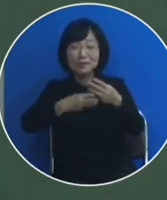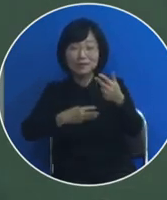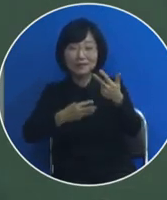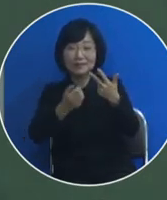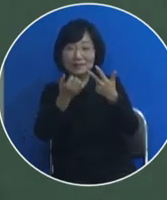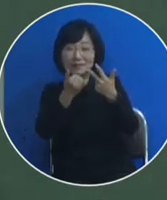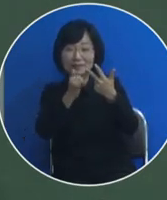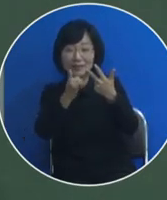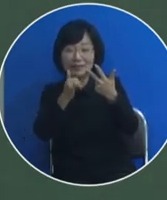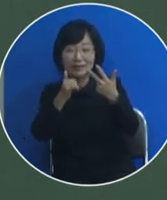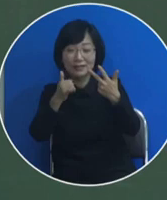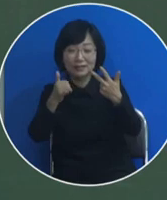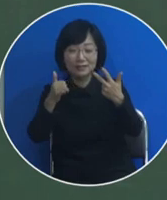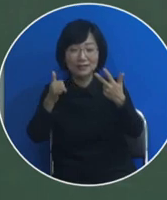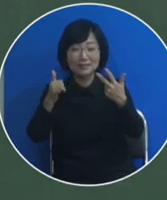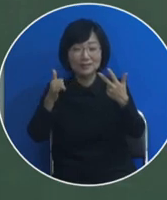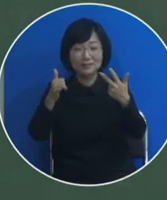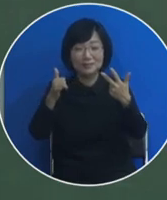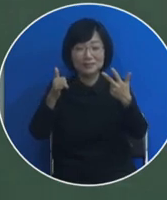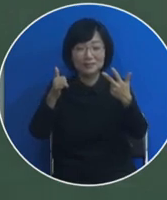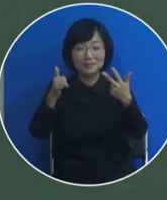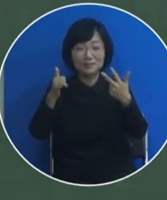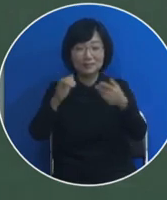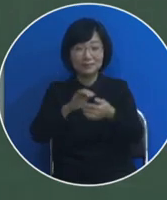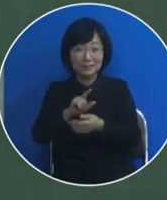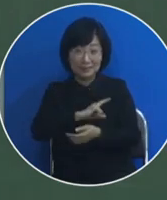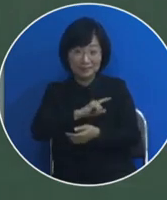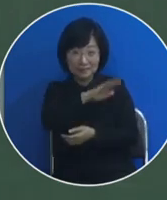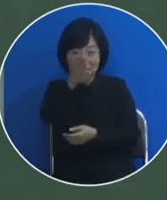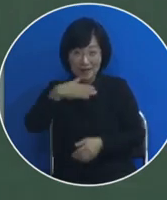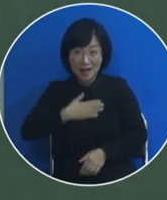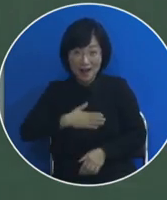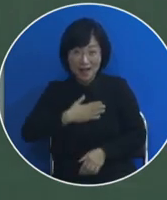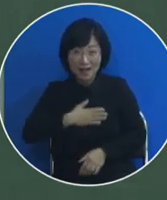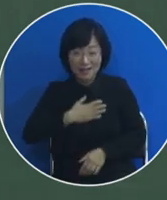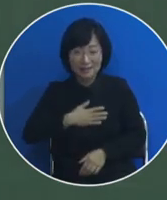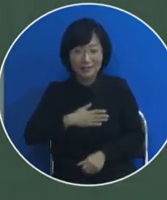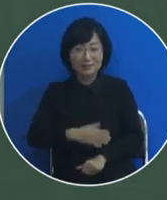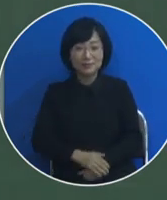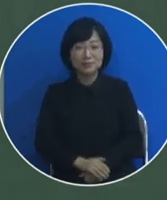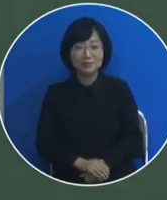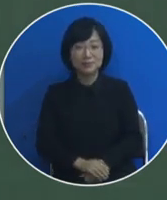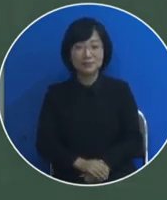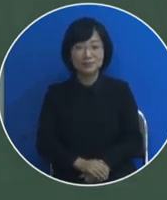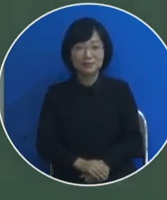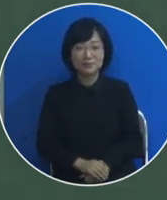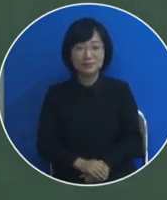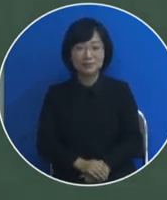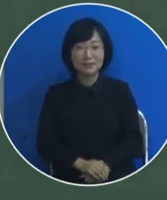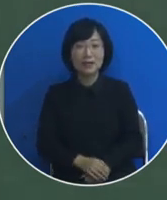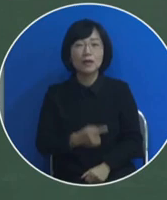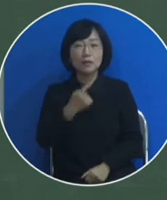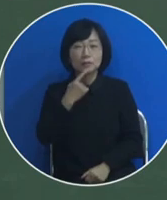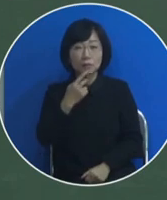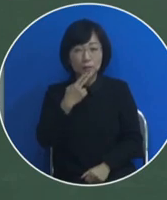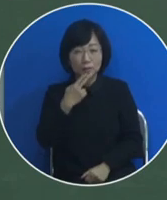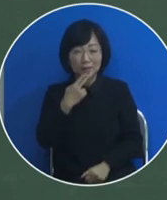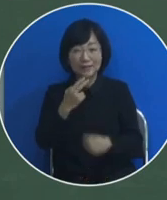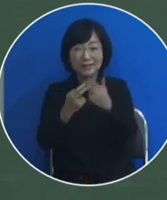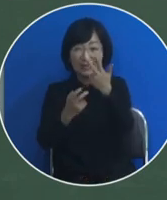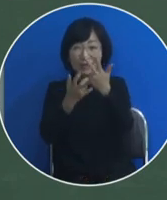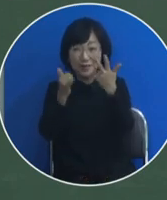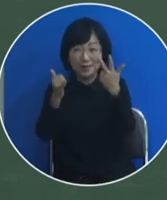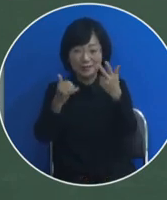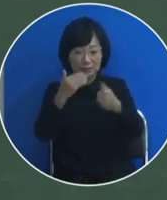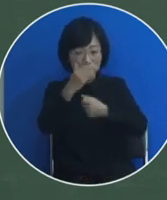seven remnants. 뭐 여러분 렘넌트 일곱 명 잘 알잖아요. And you know about the seven. 물론 remnants. 일곱 명은 제가 선정한 겁니다. Of course, I'm the one that selected